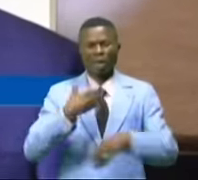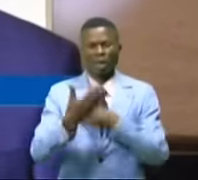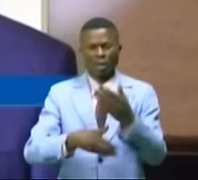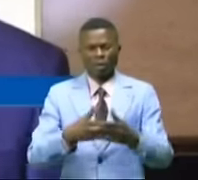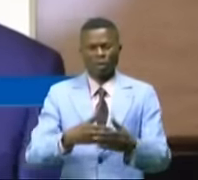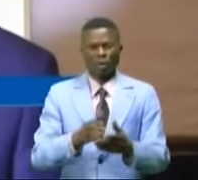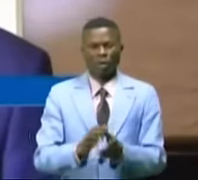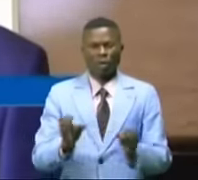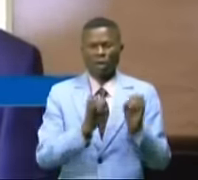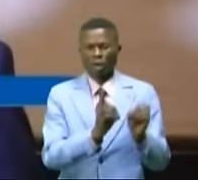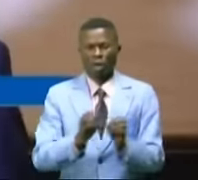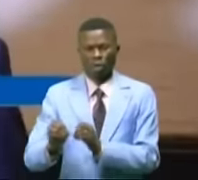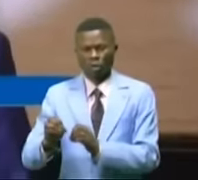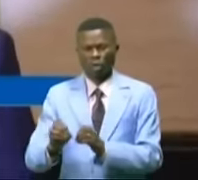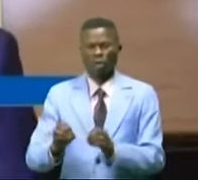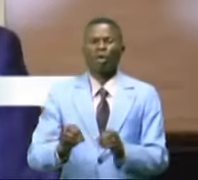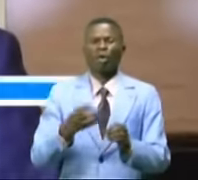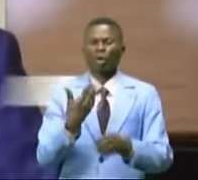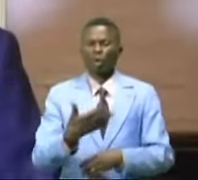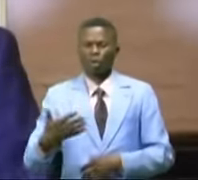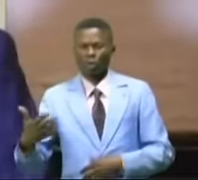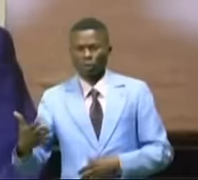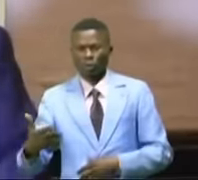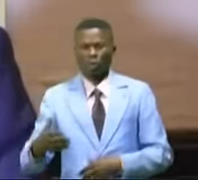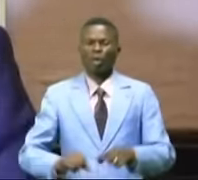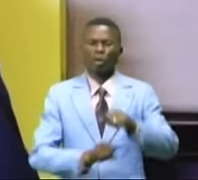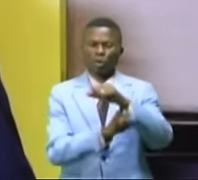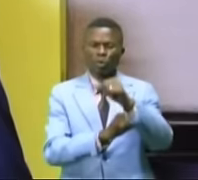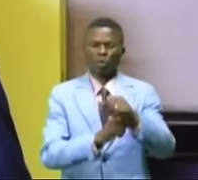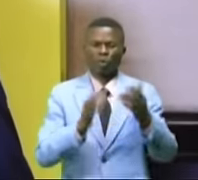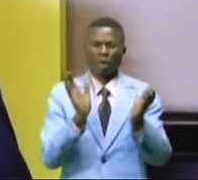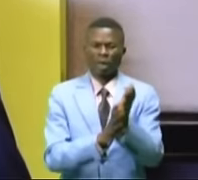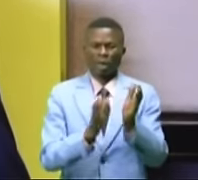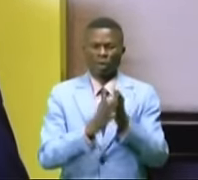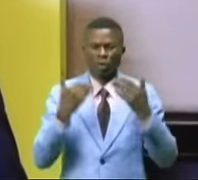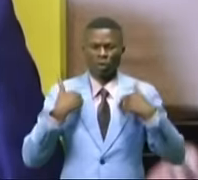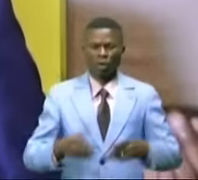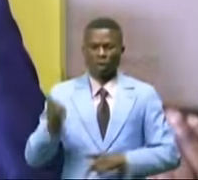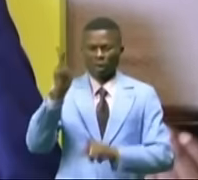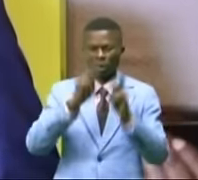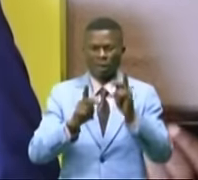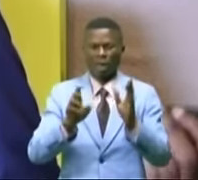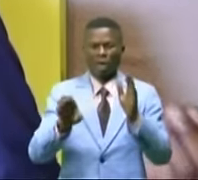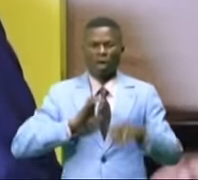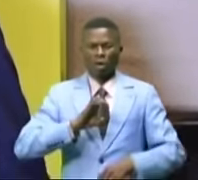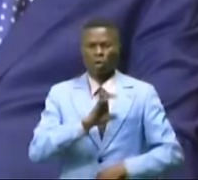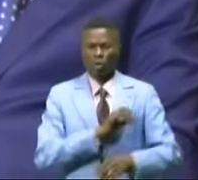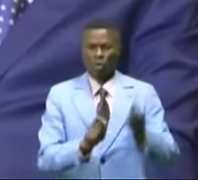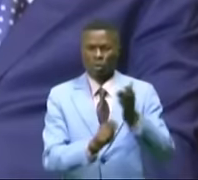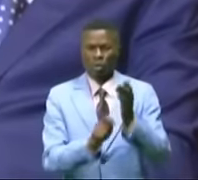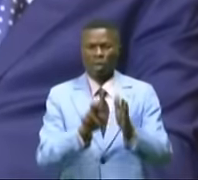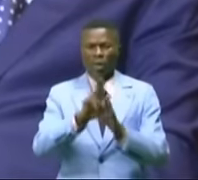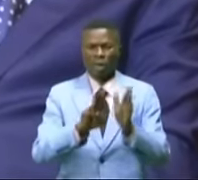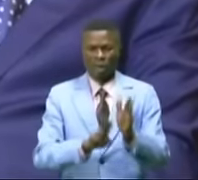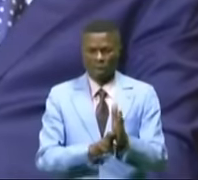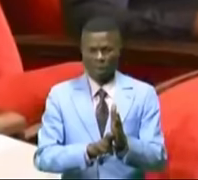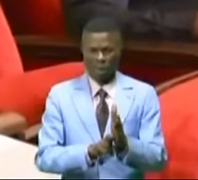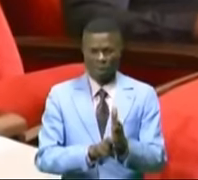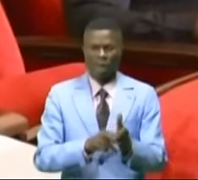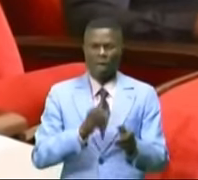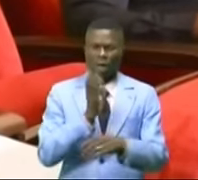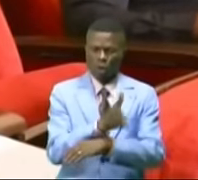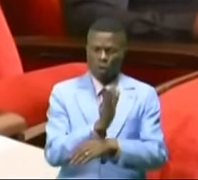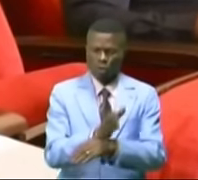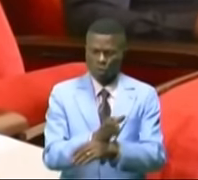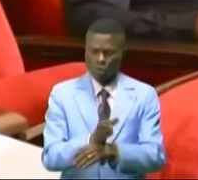et coordonner les bailleurs de fonds pour appuyer l'école de santé publique. Les comités techniques élargis ont seulement pour rôle d'orienter et donner